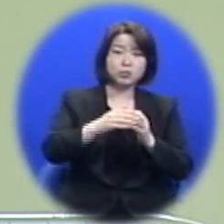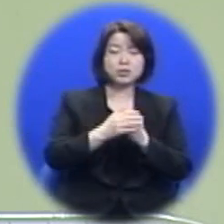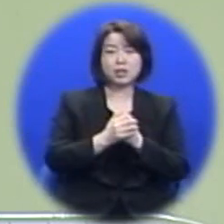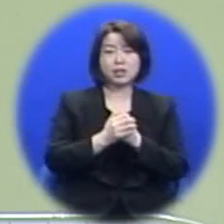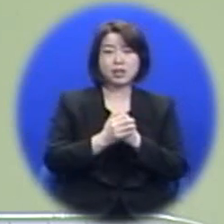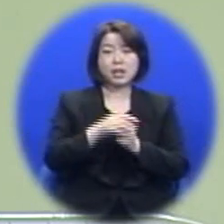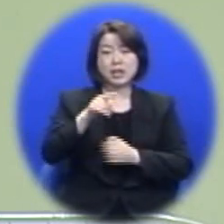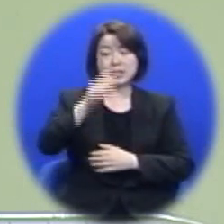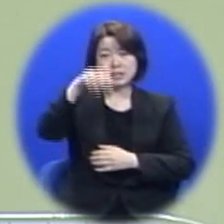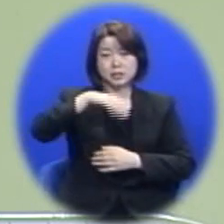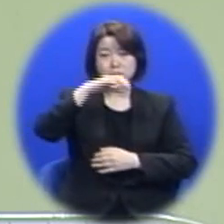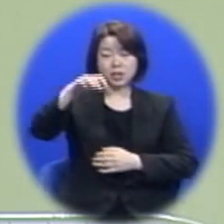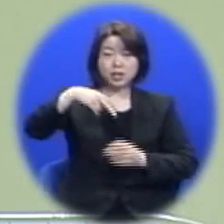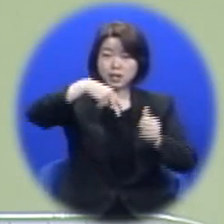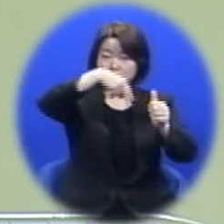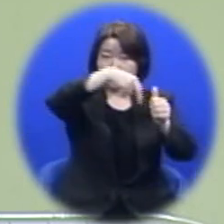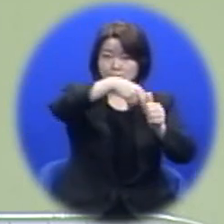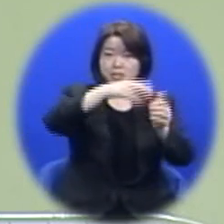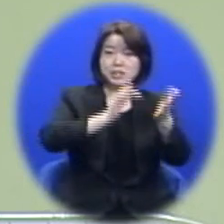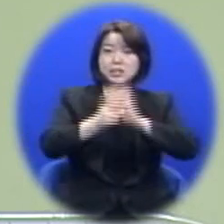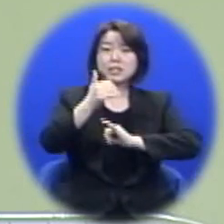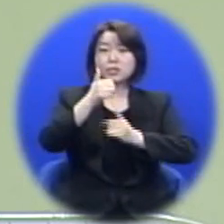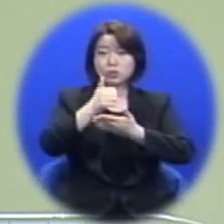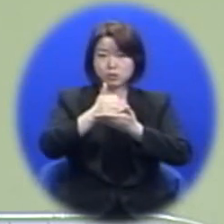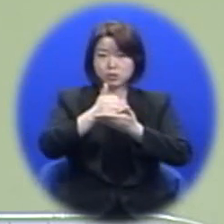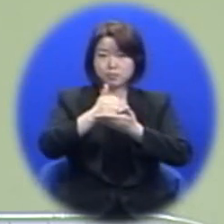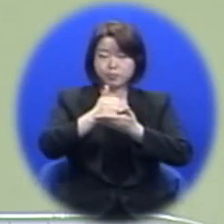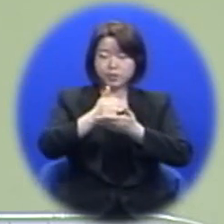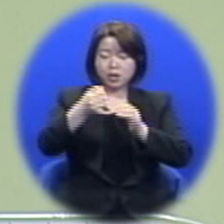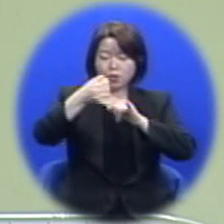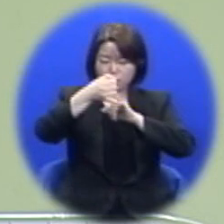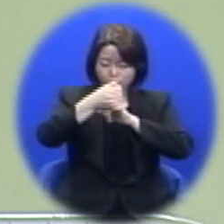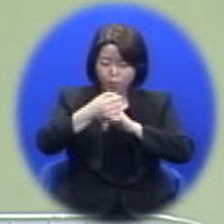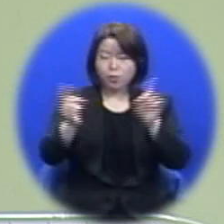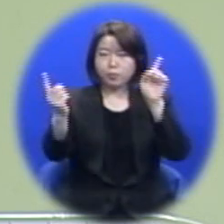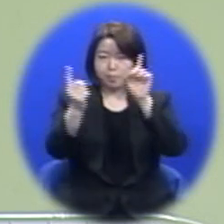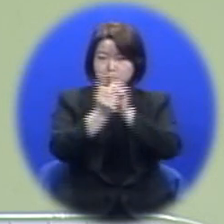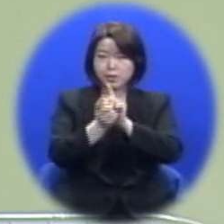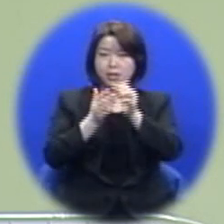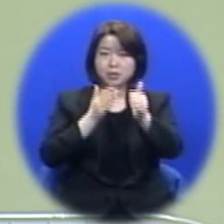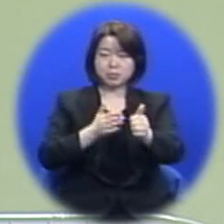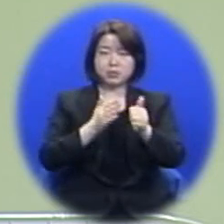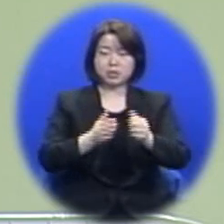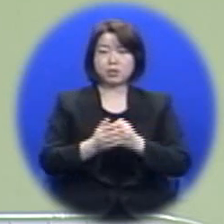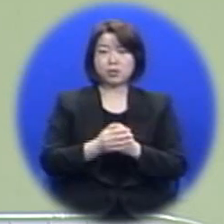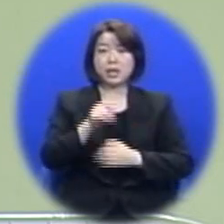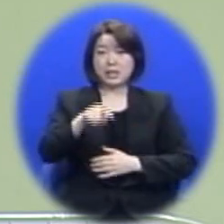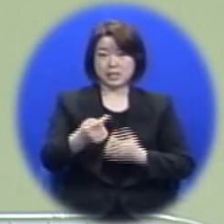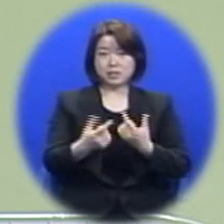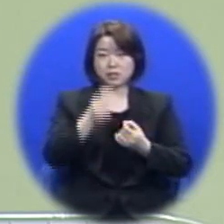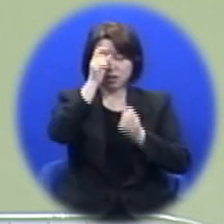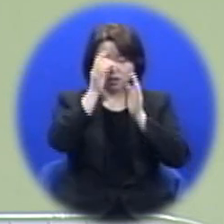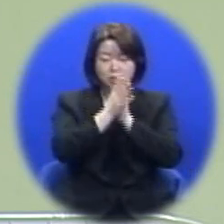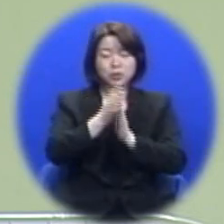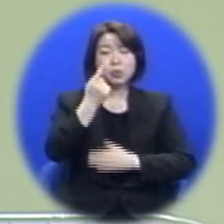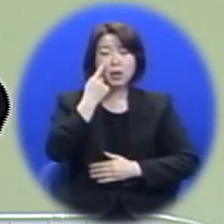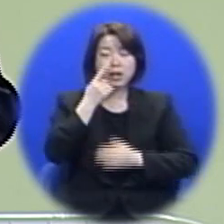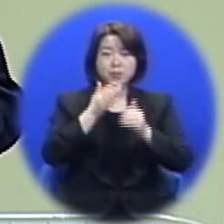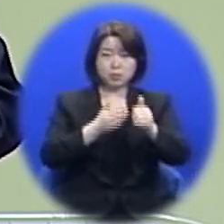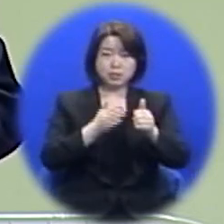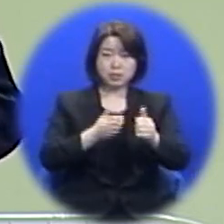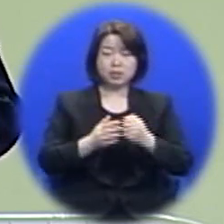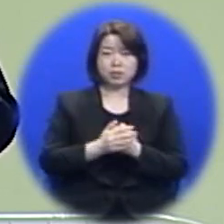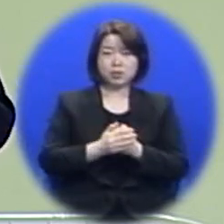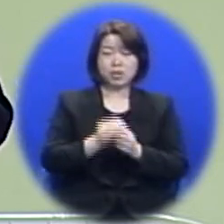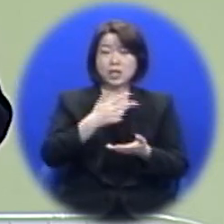십자가에 달리신 예수님을 만나 보시기 바라요 그렇게 기도하세요 주님을